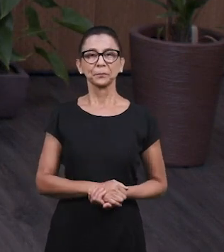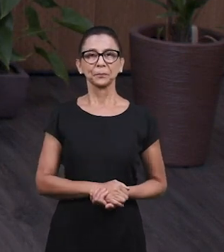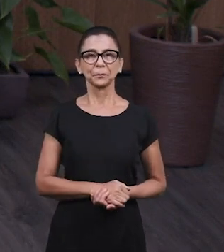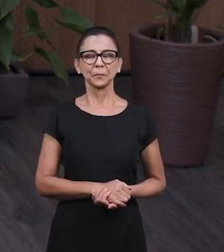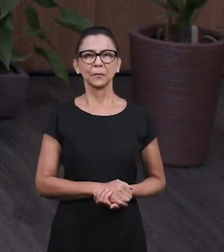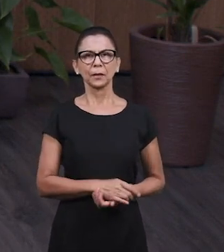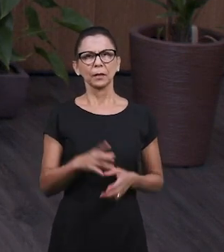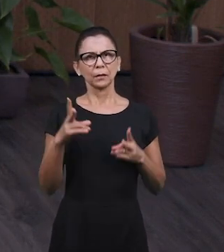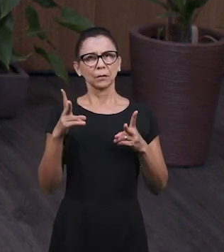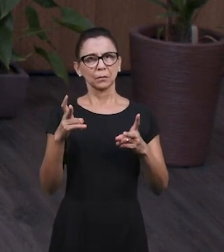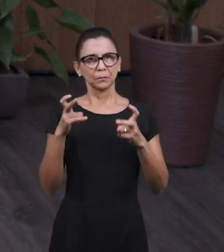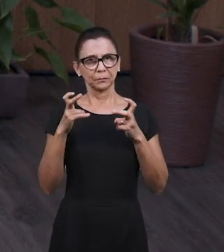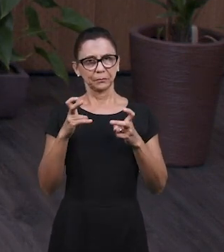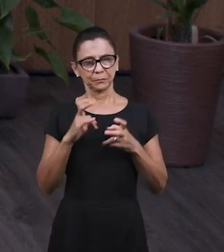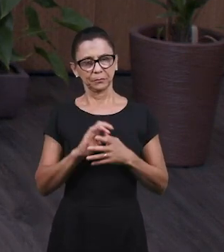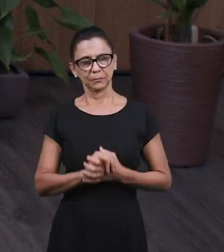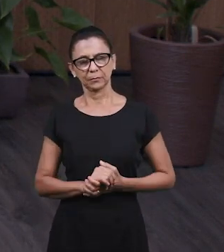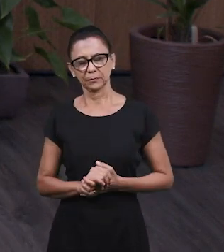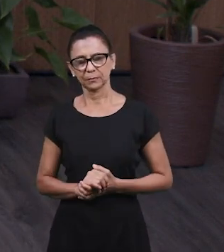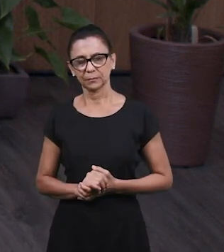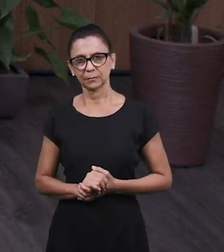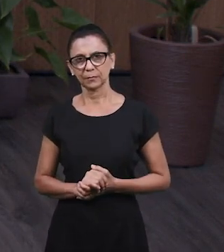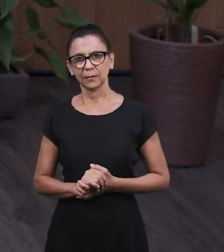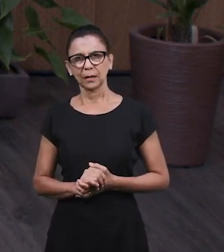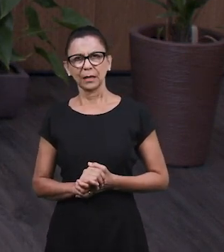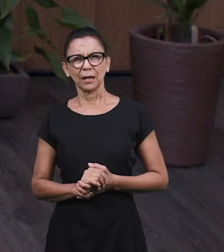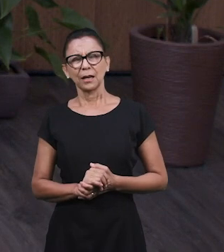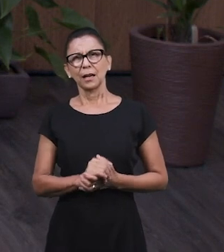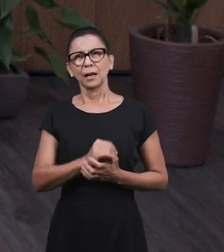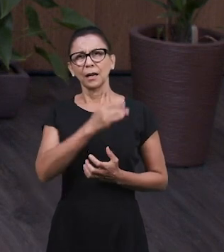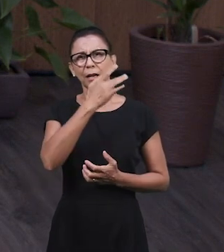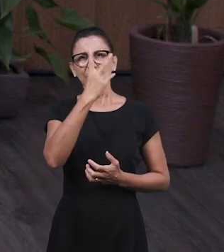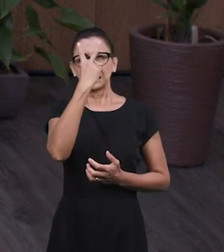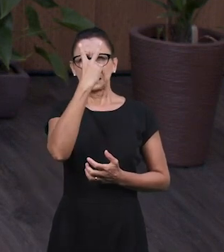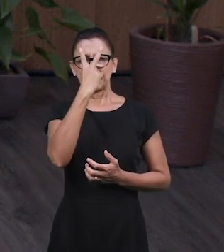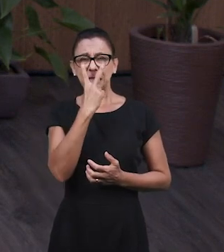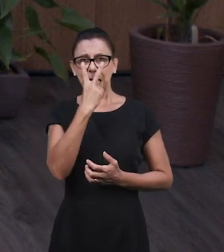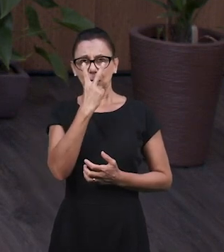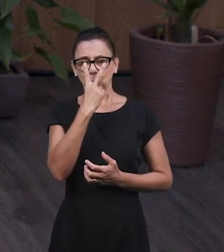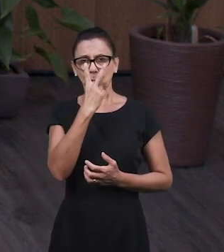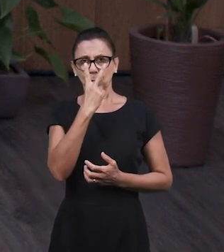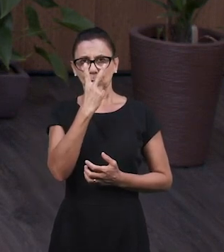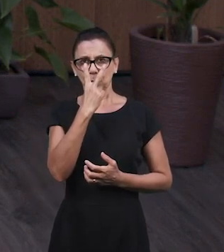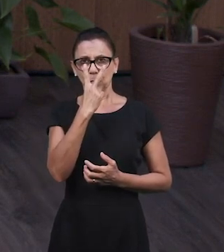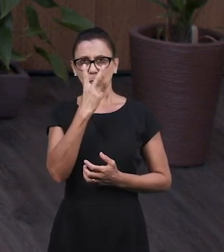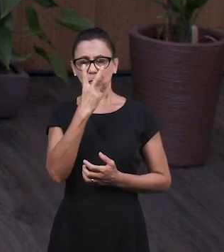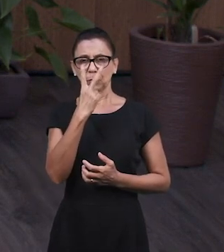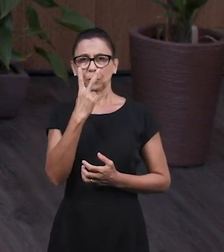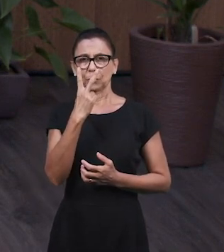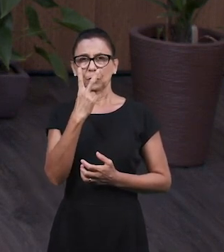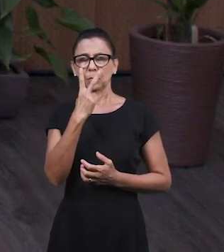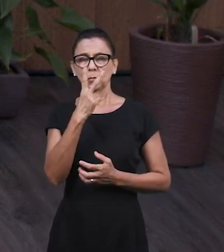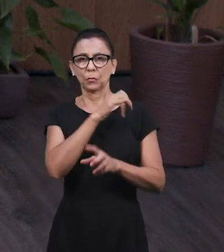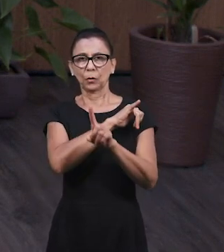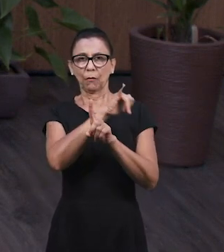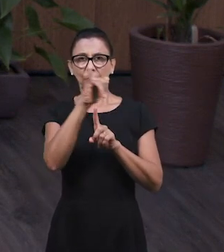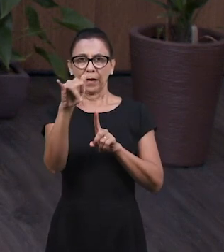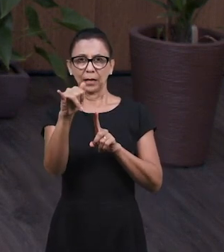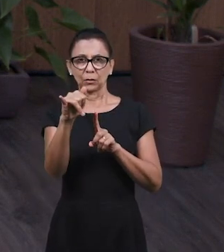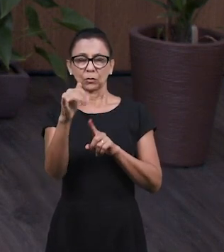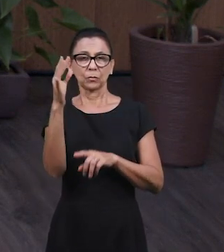survivre. L'aveugle, observez bien, dans le sens prophétique,